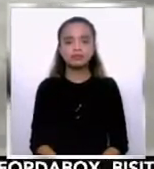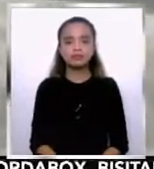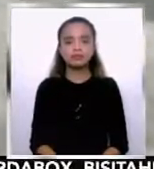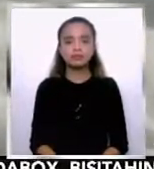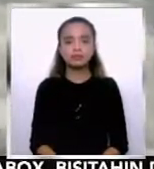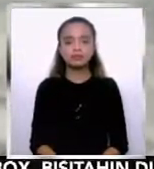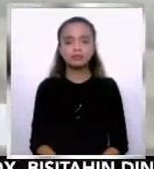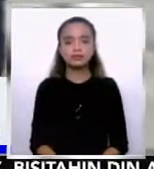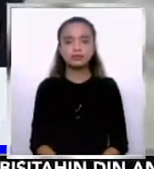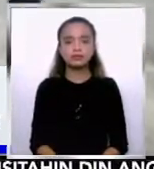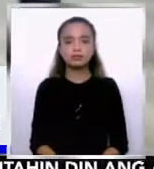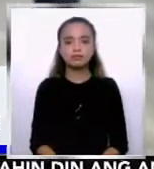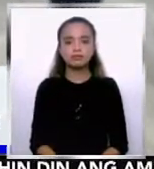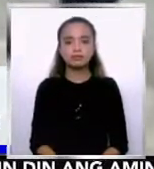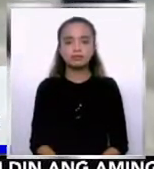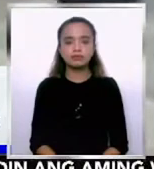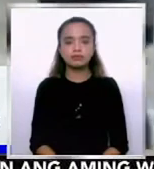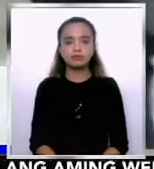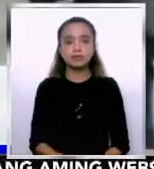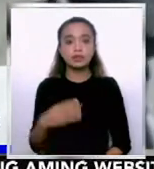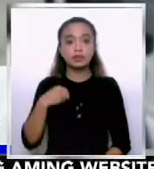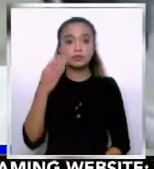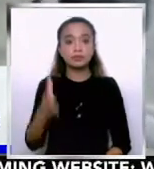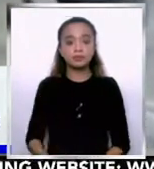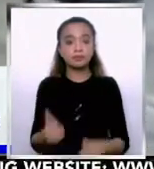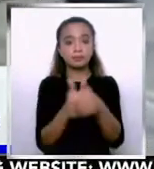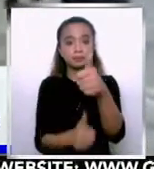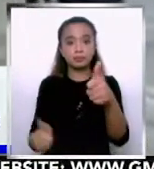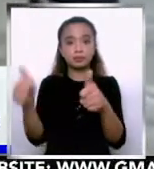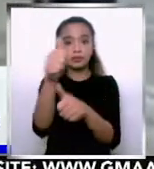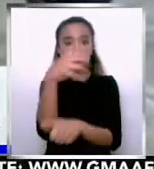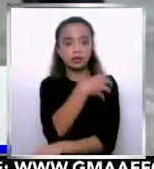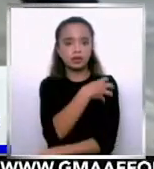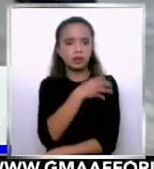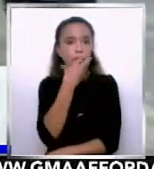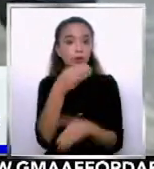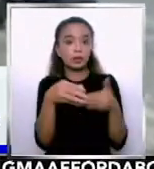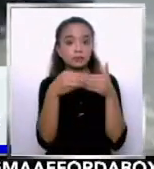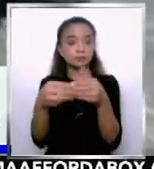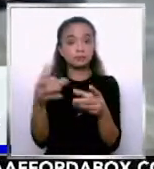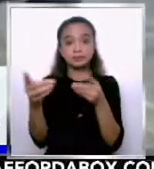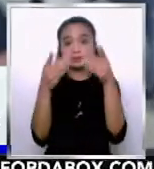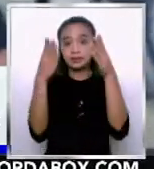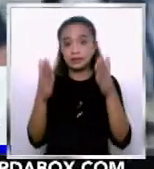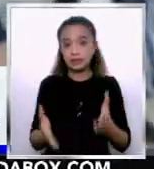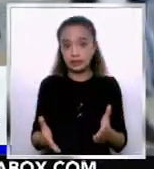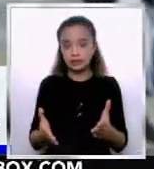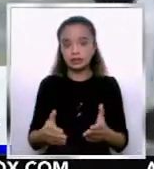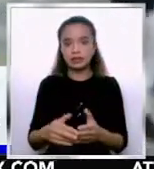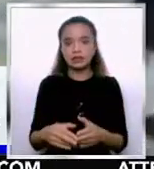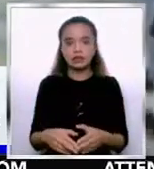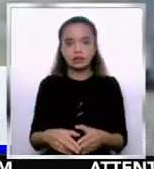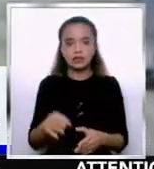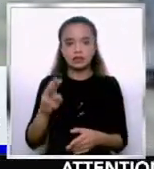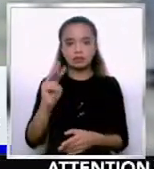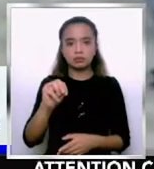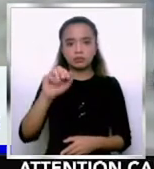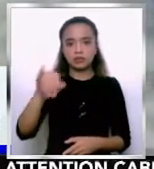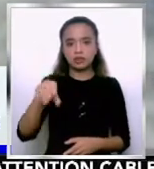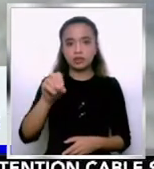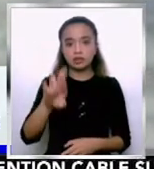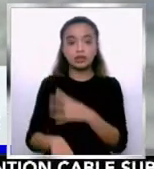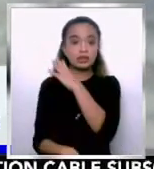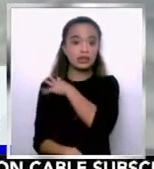Ang matataas na opisyal ng Philippine National Police sa pangunguna ni PNP Directorate for Operations Major General Val De Leon naman ang